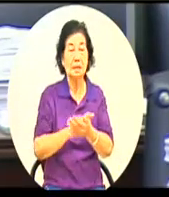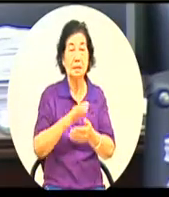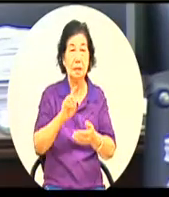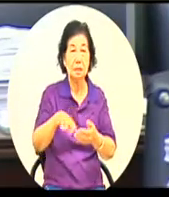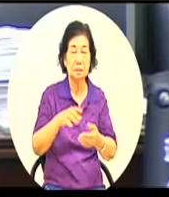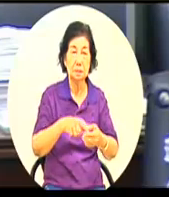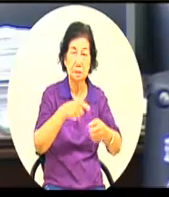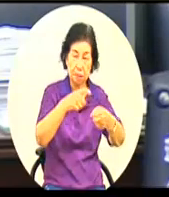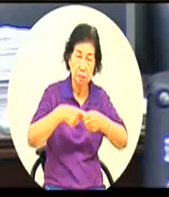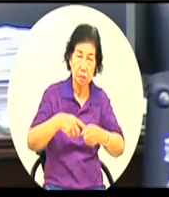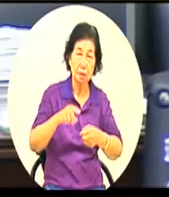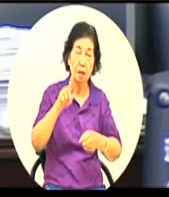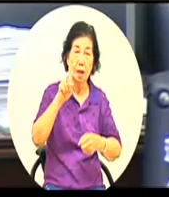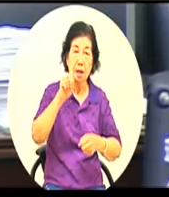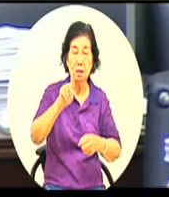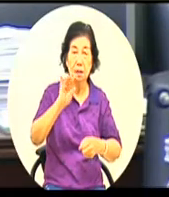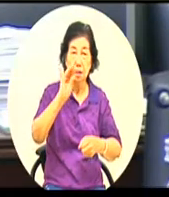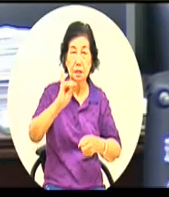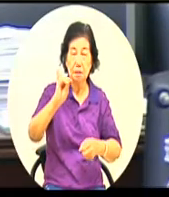风。